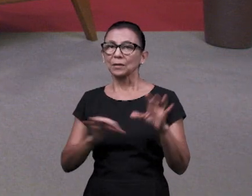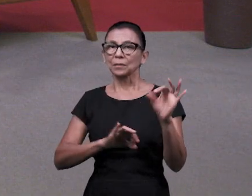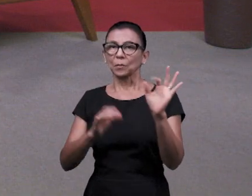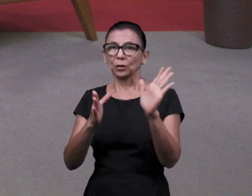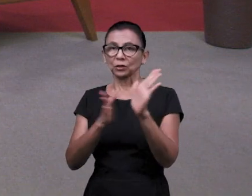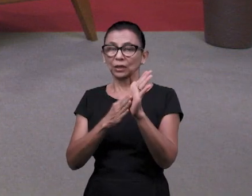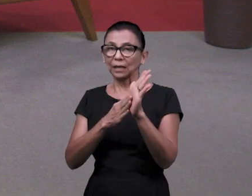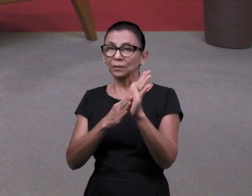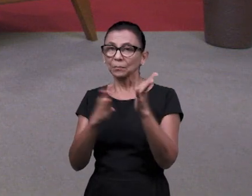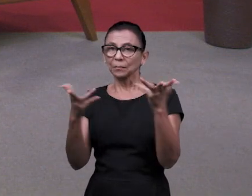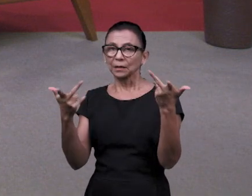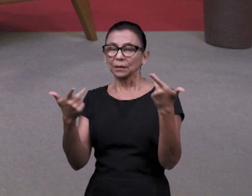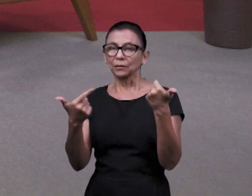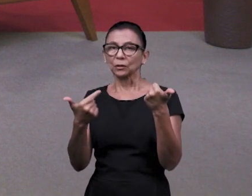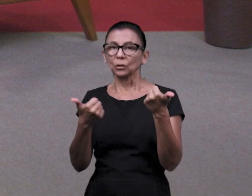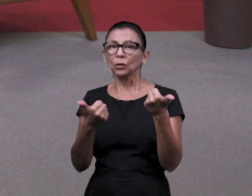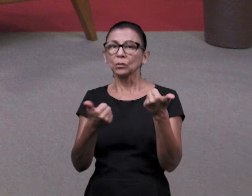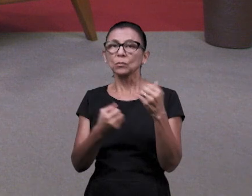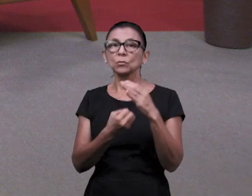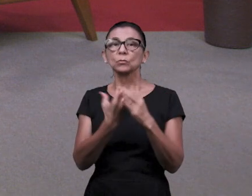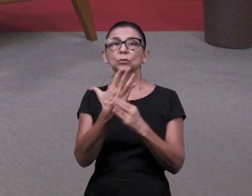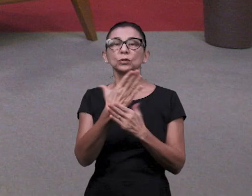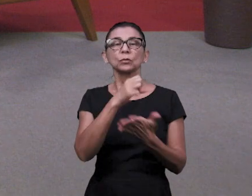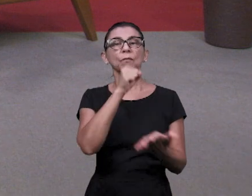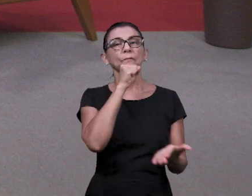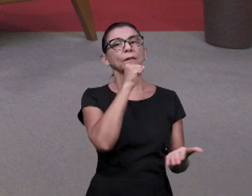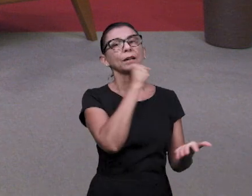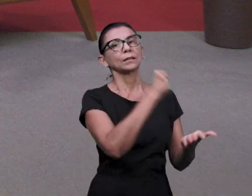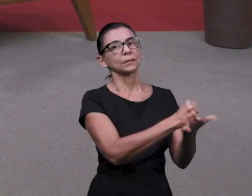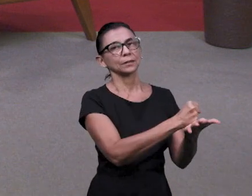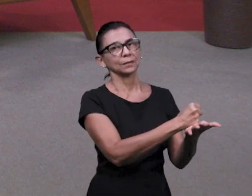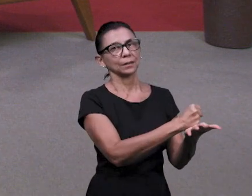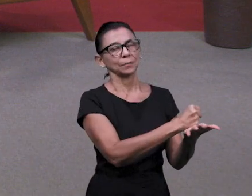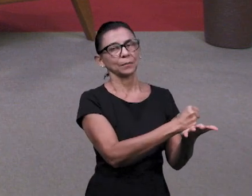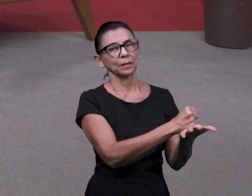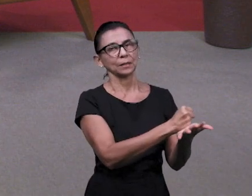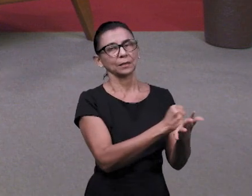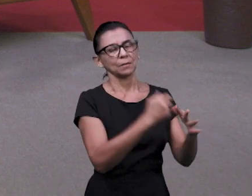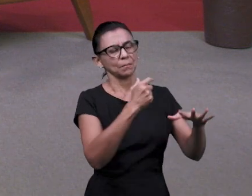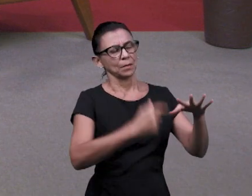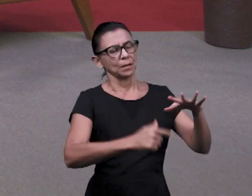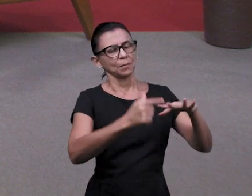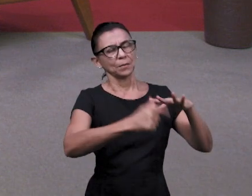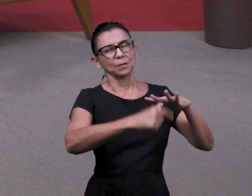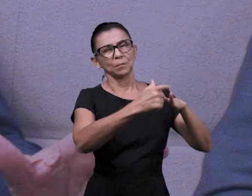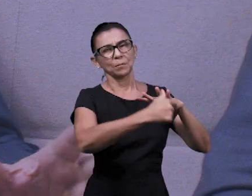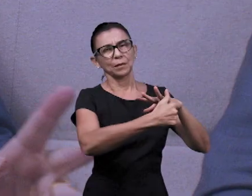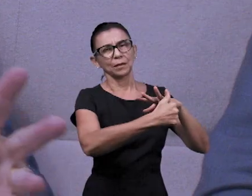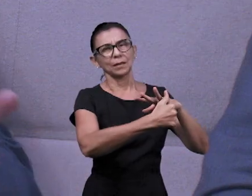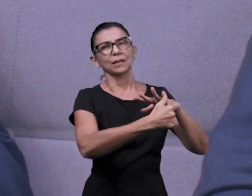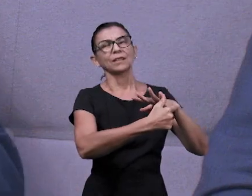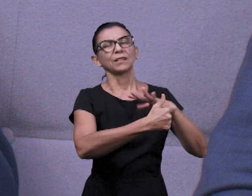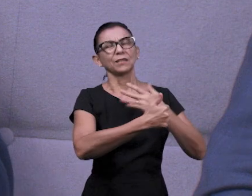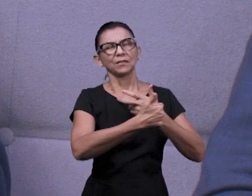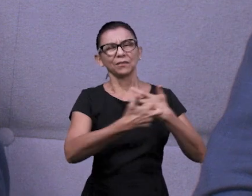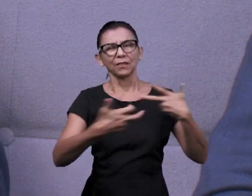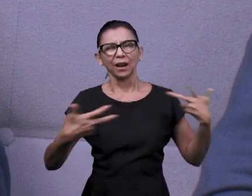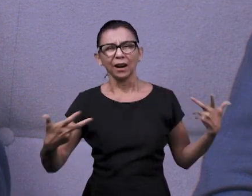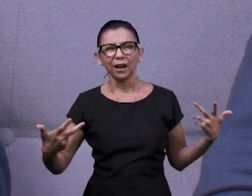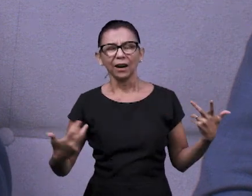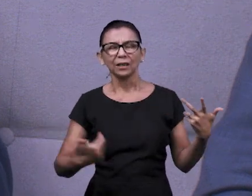exactement. Il y a plusieurs personnages, des situations, des faits